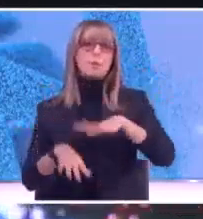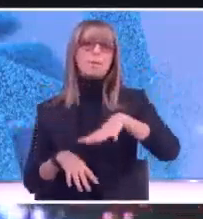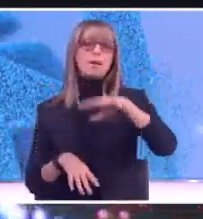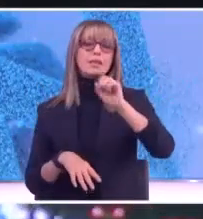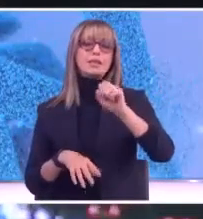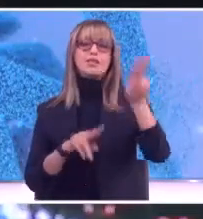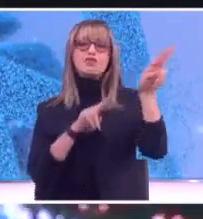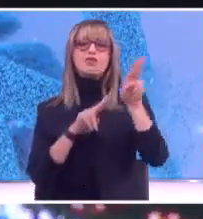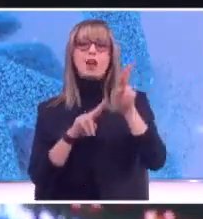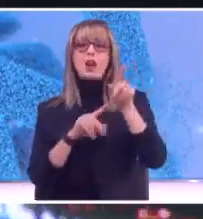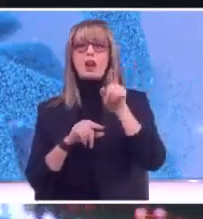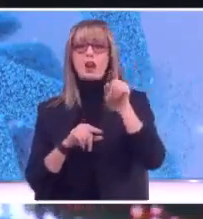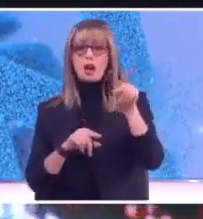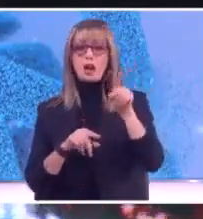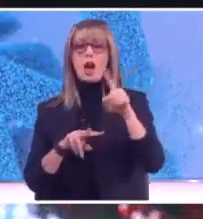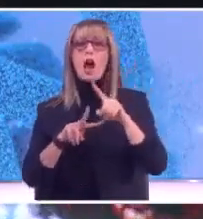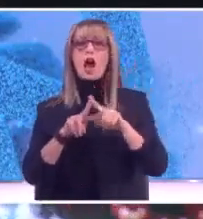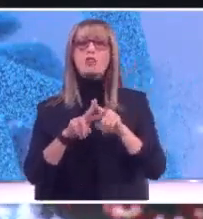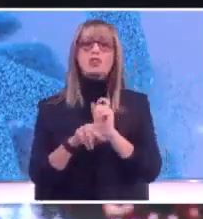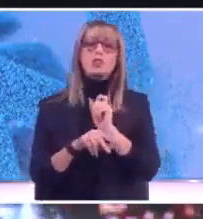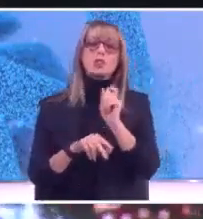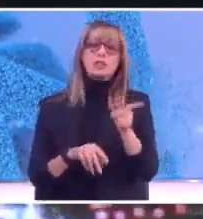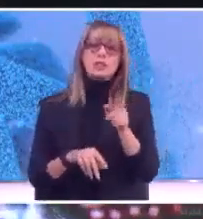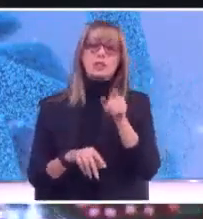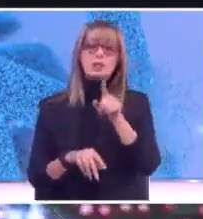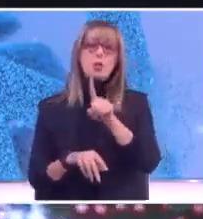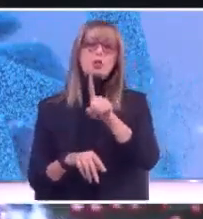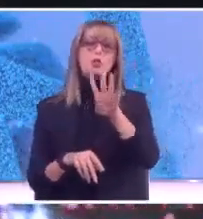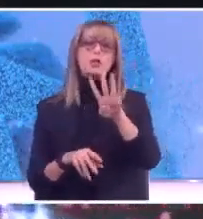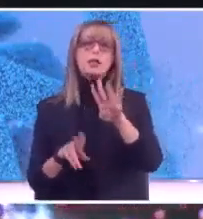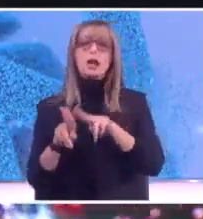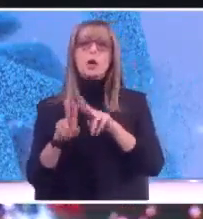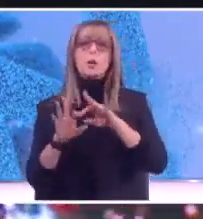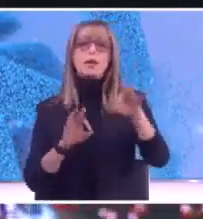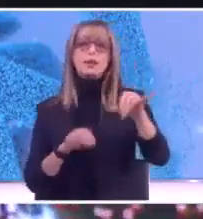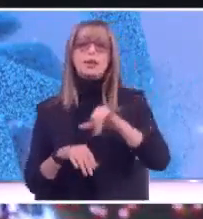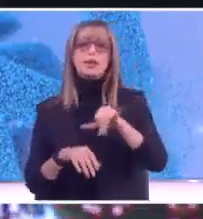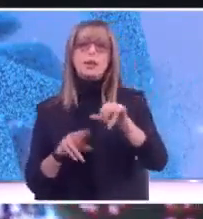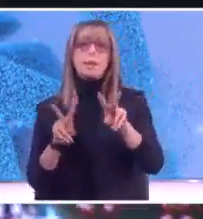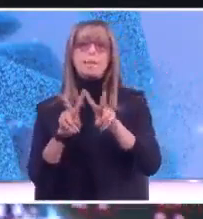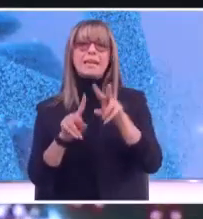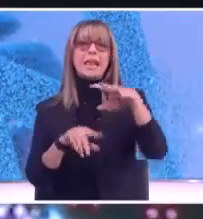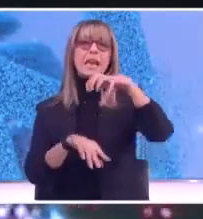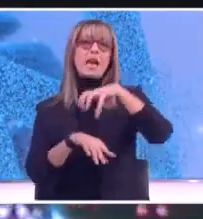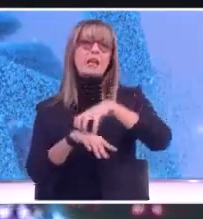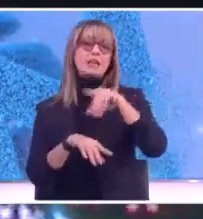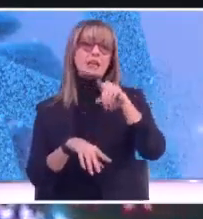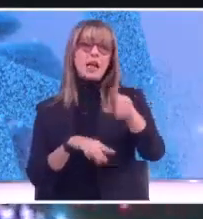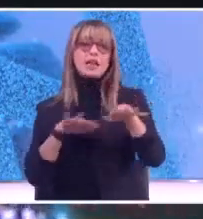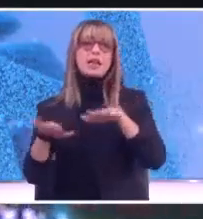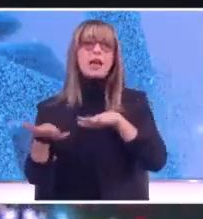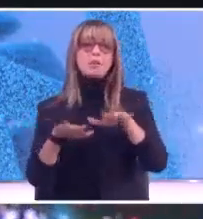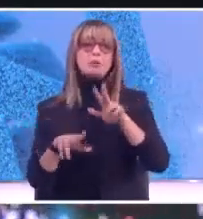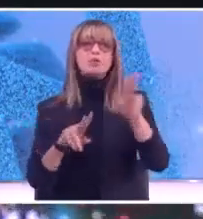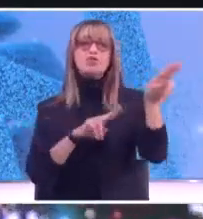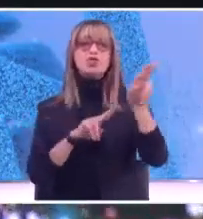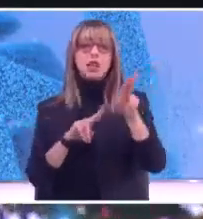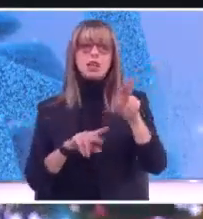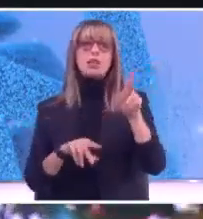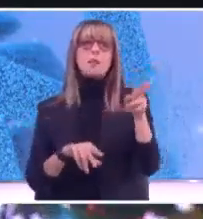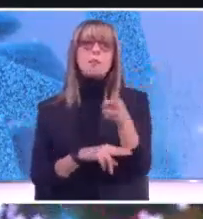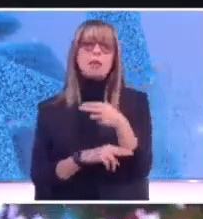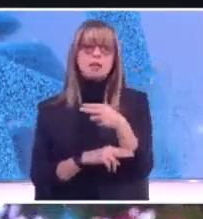depremlerin merkez üssü Çanakkale'nin Ayvacık ilçesine 14 kilometre mesafedeki Midilli adasıydı. Depremler